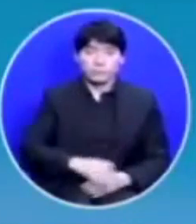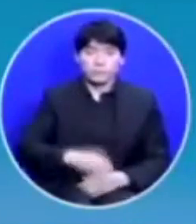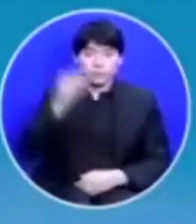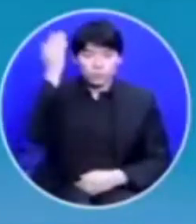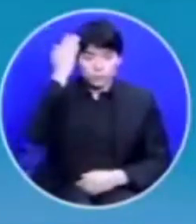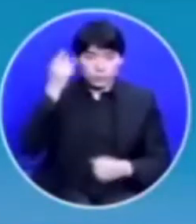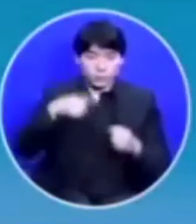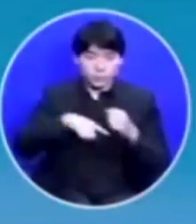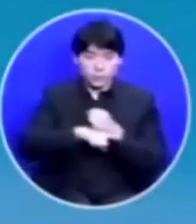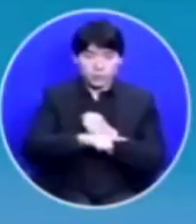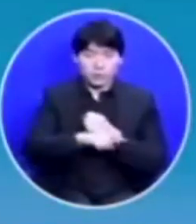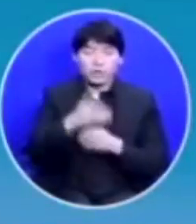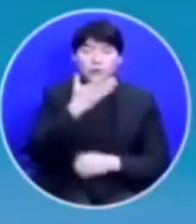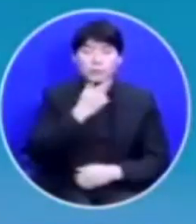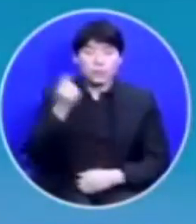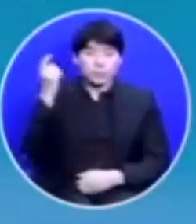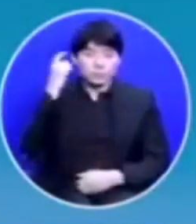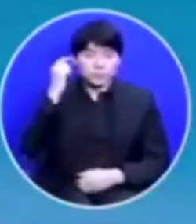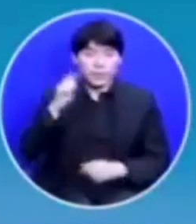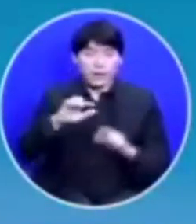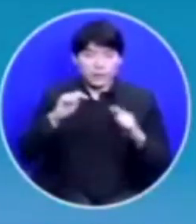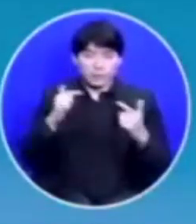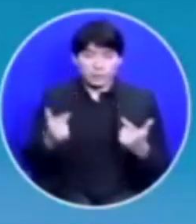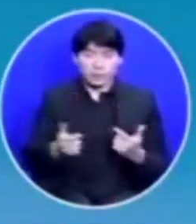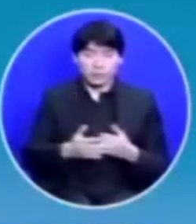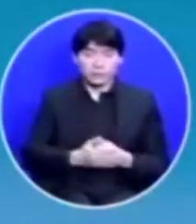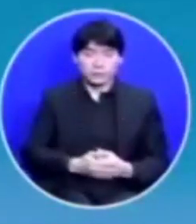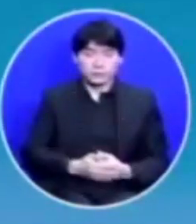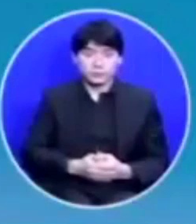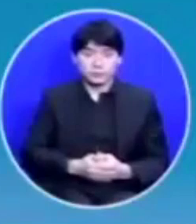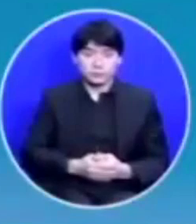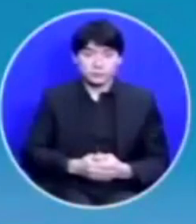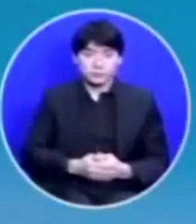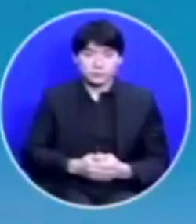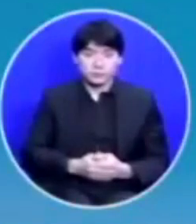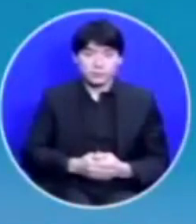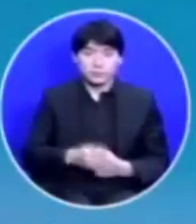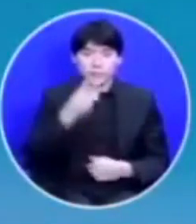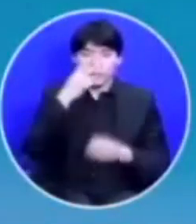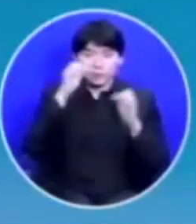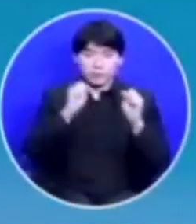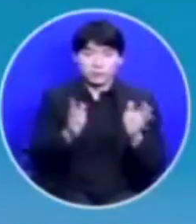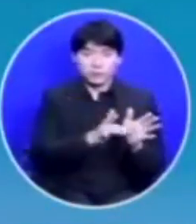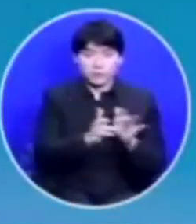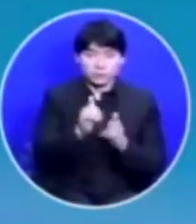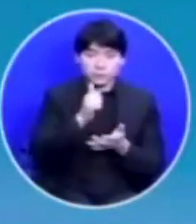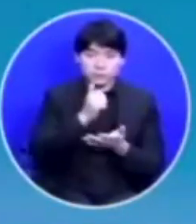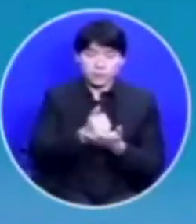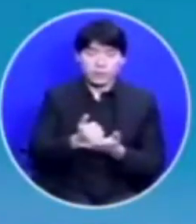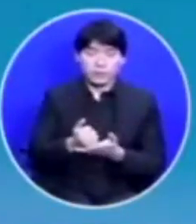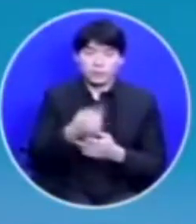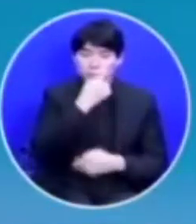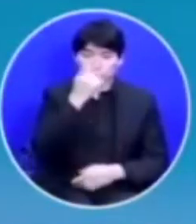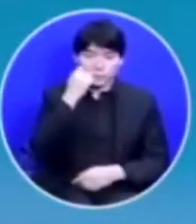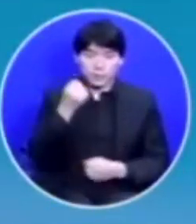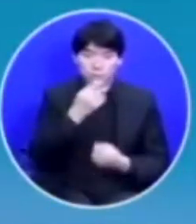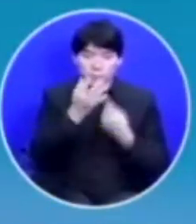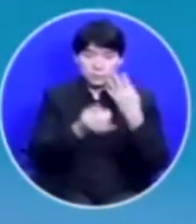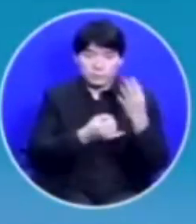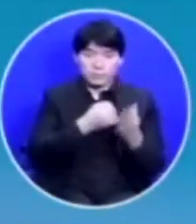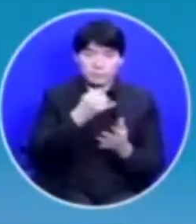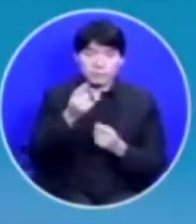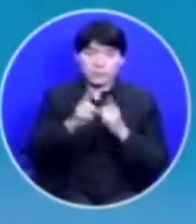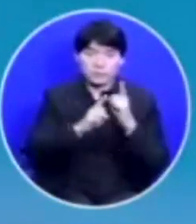듣는 십자가의 복음에 대해서는 이미 식상할 때로 식상 햇지만 살아계신 예수님의 대해서 증거하는 말씀 에 대해서는